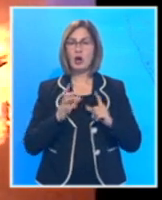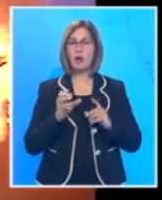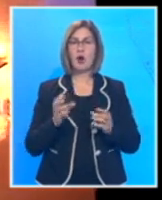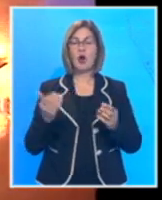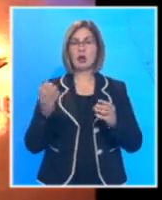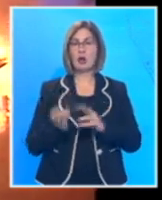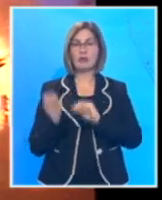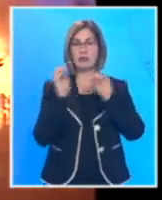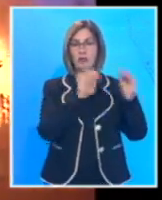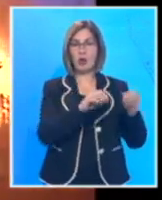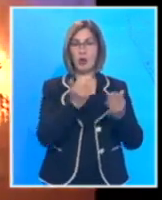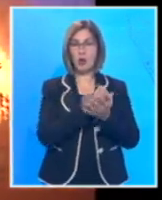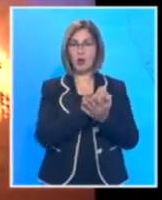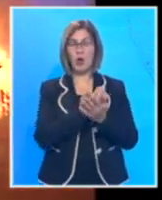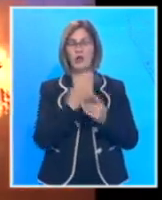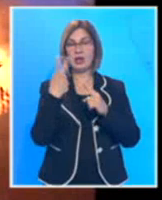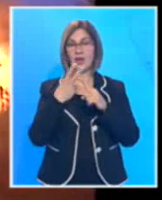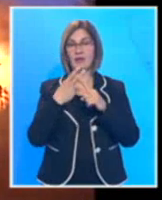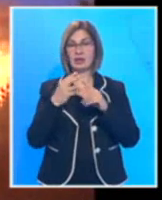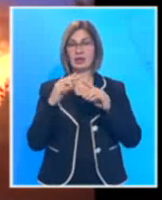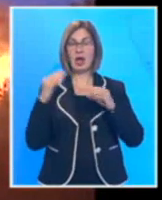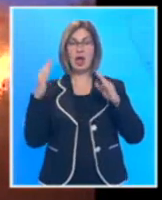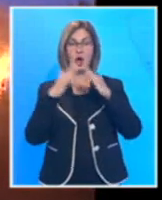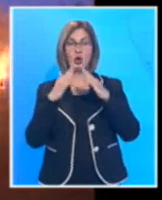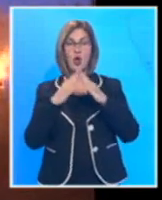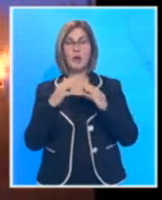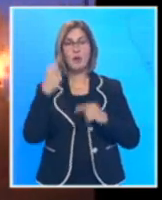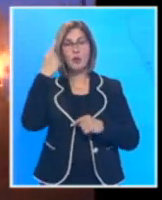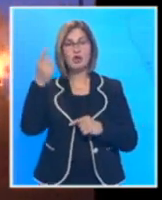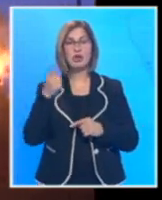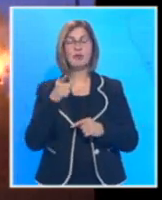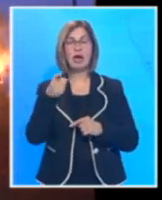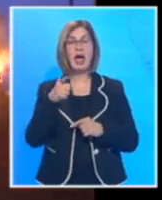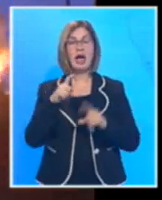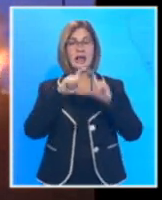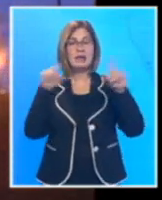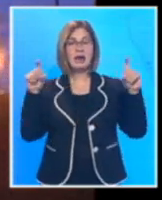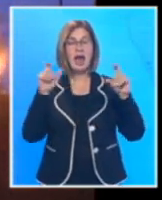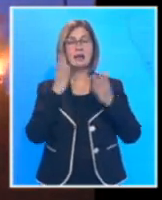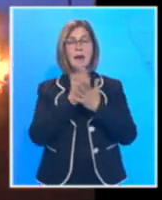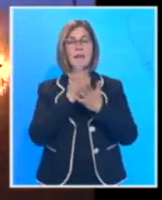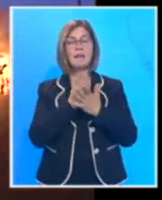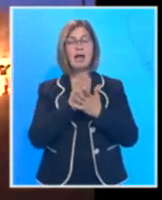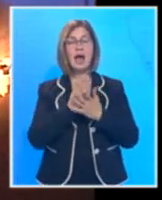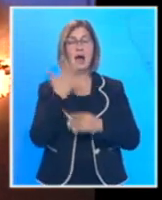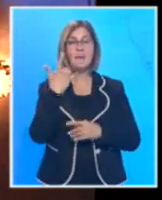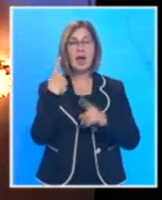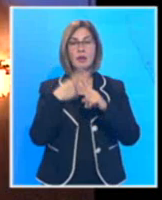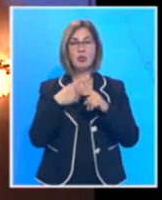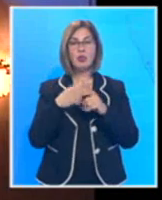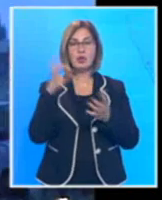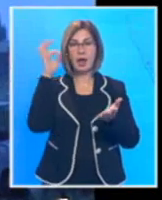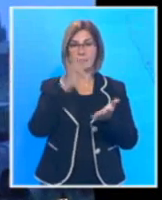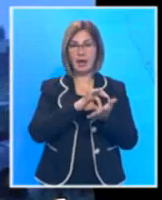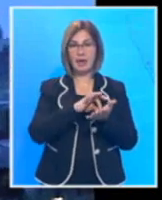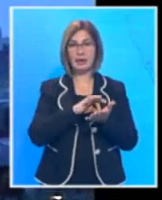naš novi televizijski dom, podsjećamo da je tadašnja zgrada na Mišeluku pet puta bila meta projektila i iako ni u jednom od